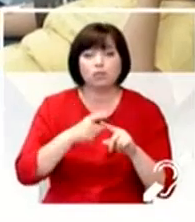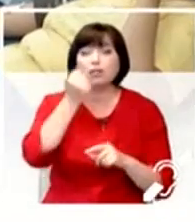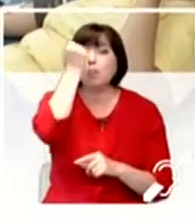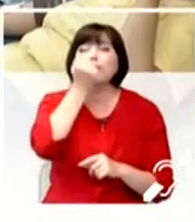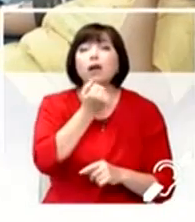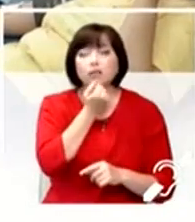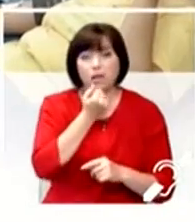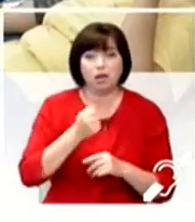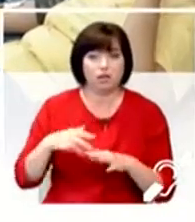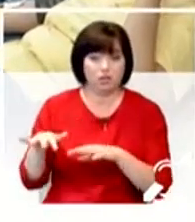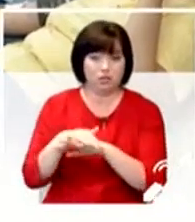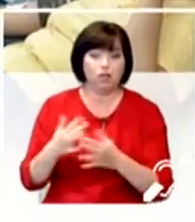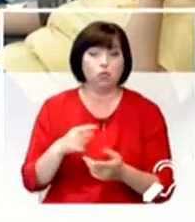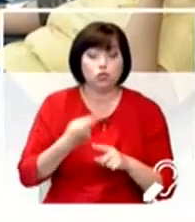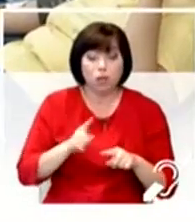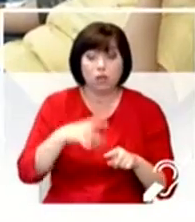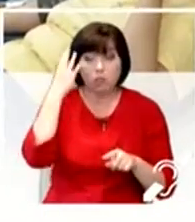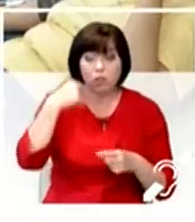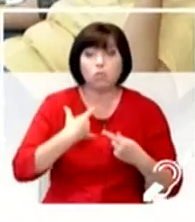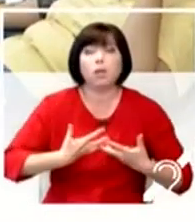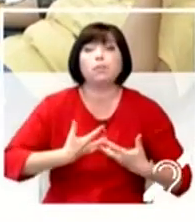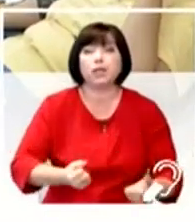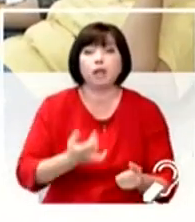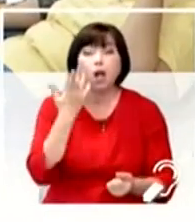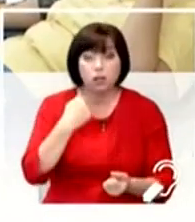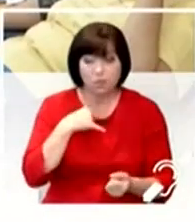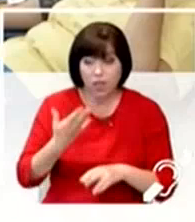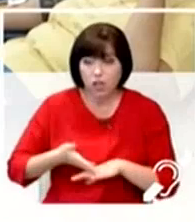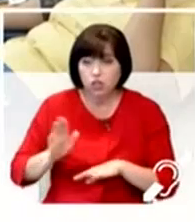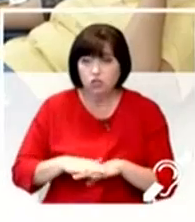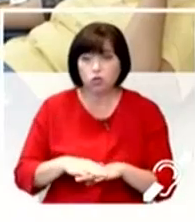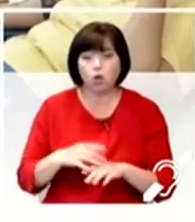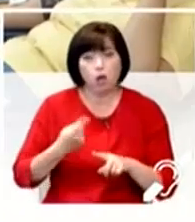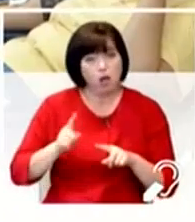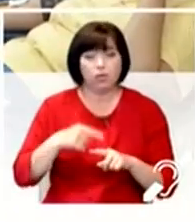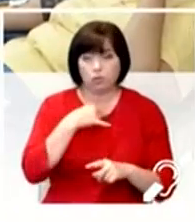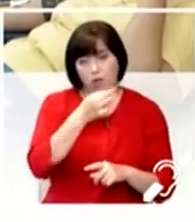de tot nărod după moștenită strănut bernima la mine când am venit